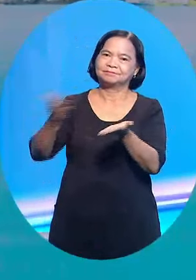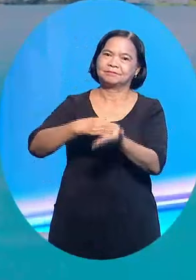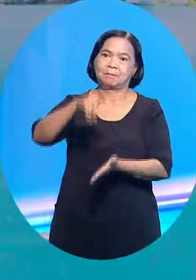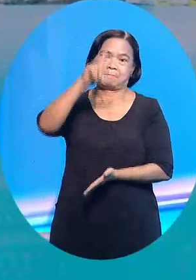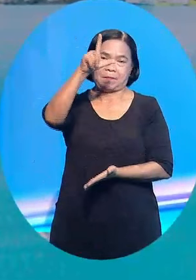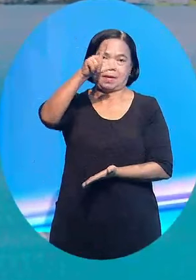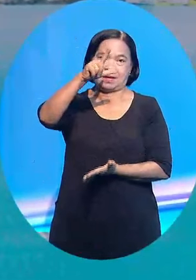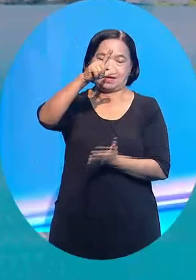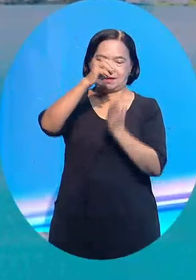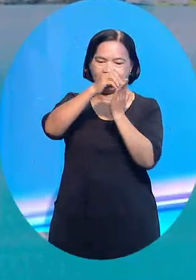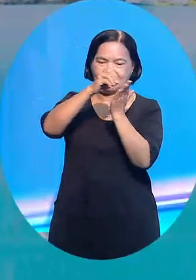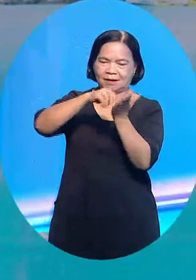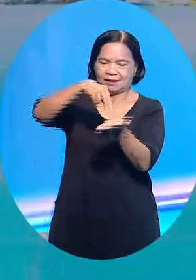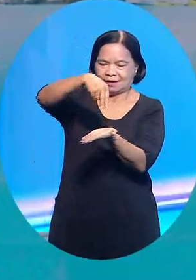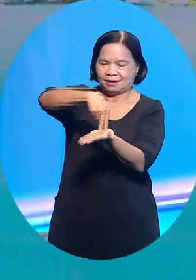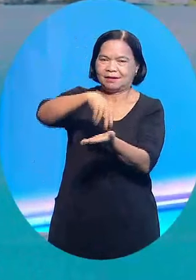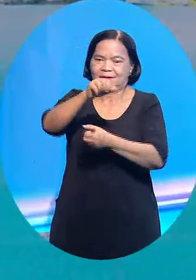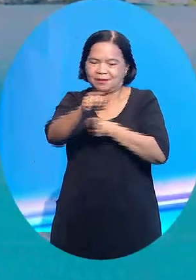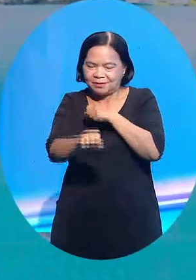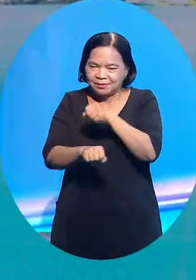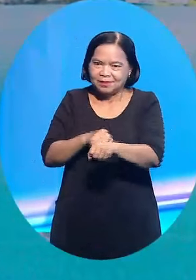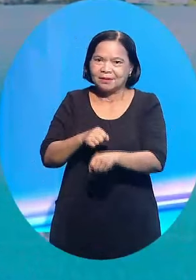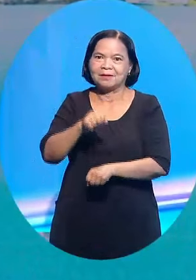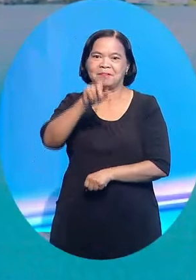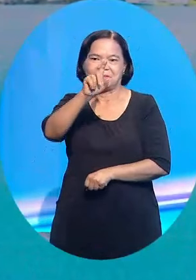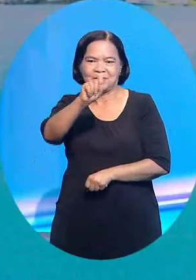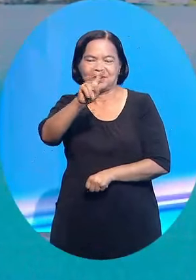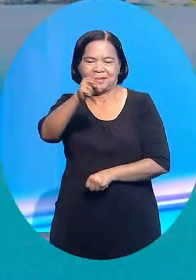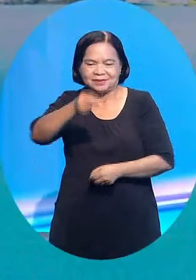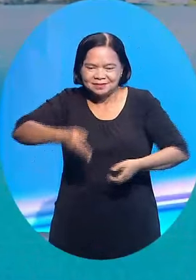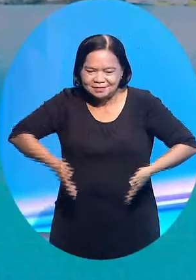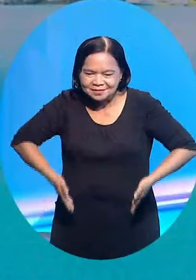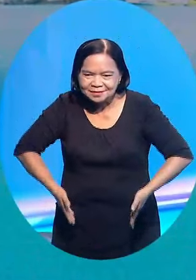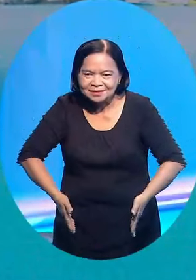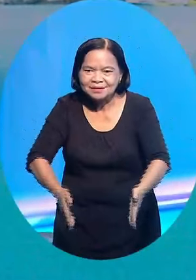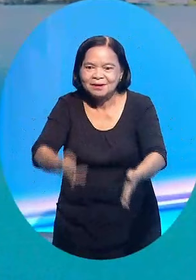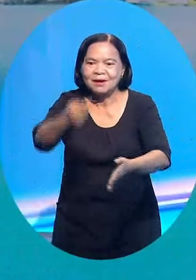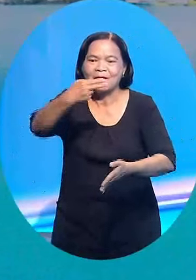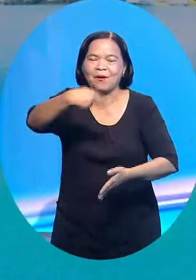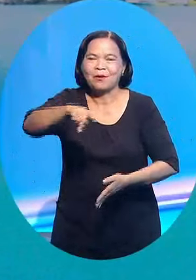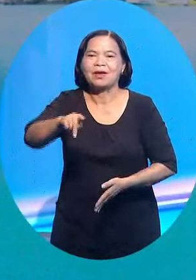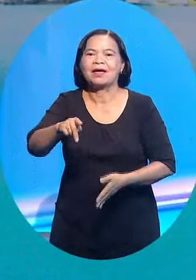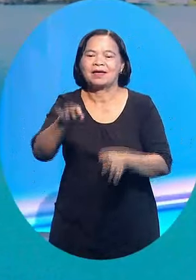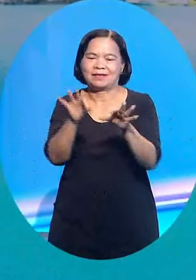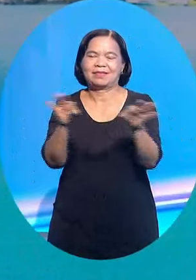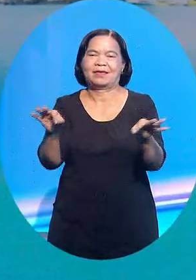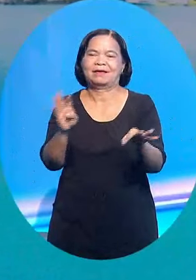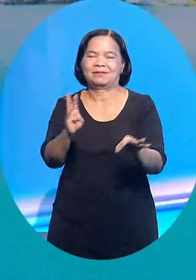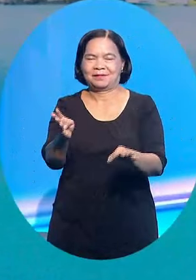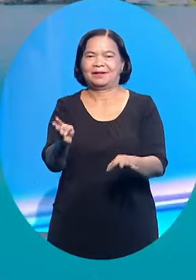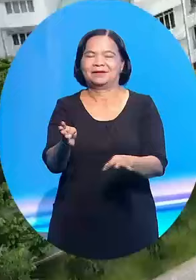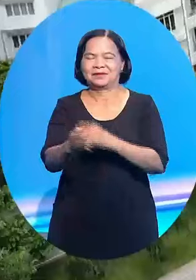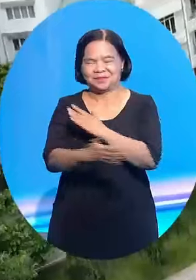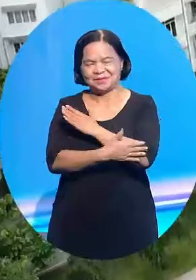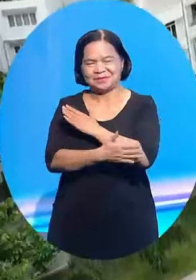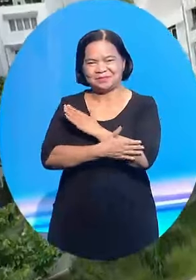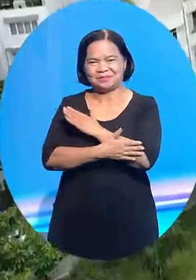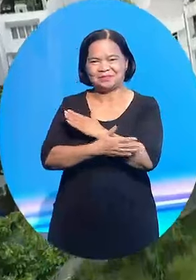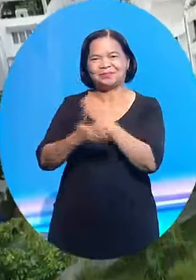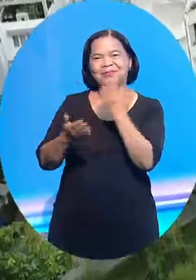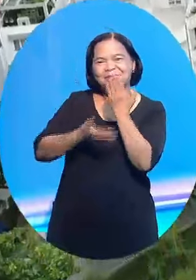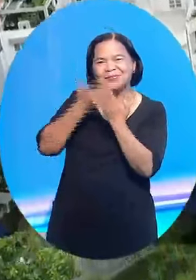đậu xe đạp công cộng, mỗi điểm từ 10 đến 20 chiếc trên đường Nguyễn Huệ, chợ Bến Thành, quận 1, giúp khách thuận tiện đi lại. Kiến nghị trên vừa được Trung tâm